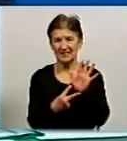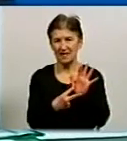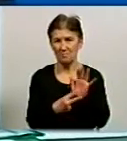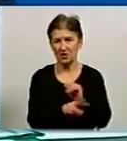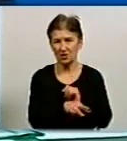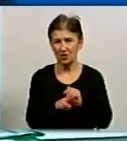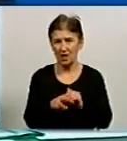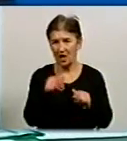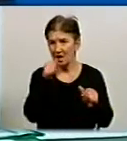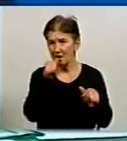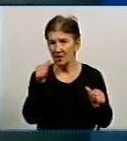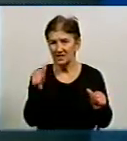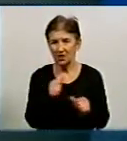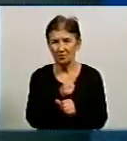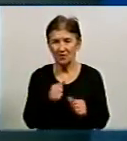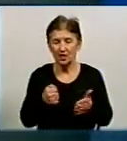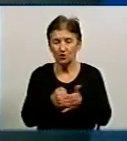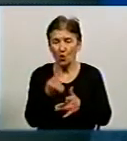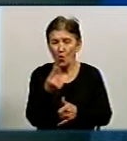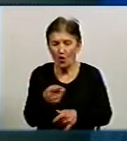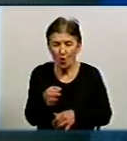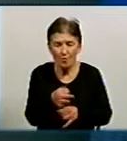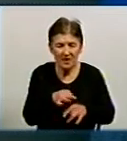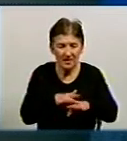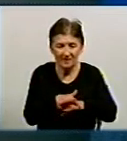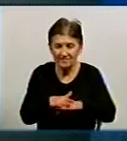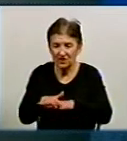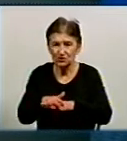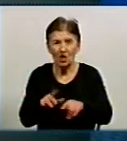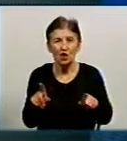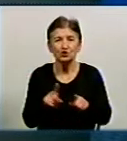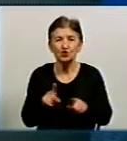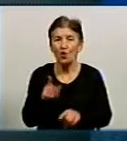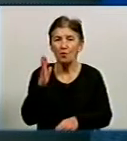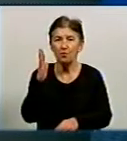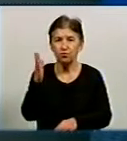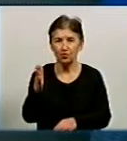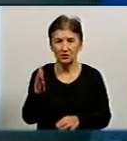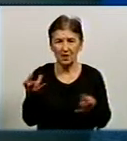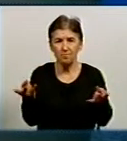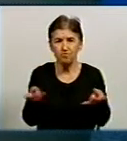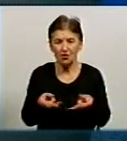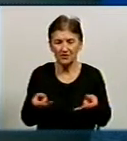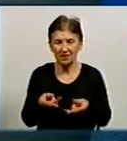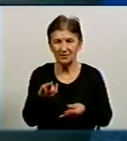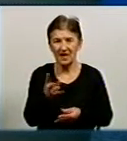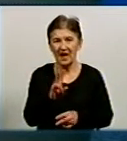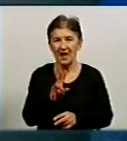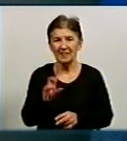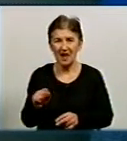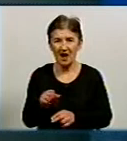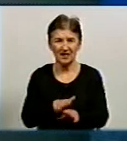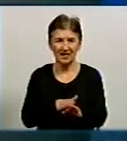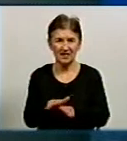гривень. Неможливо от, до копійки вирахувати, скільки все ж таки буде потрібно на реалізацію тих чи